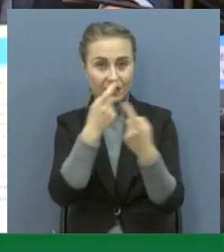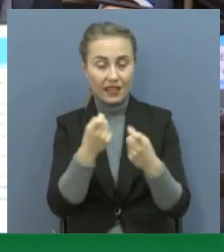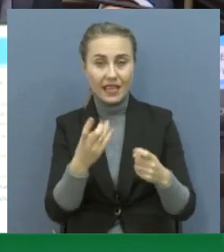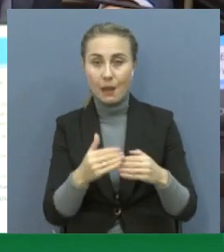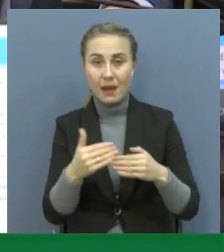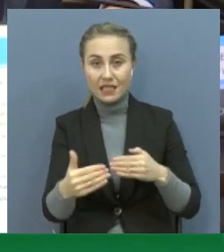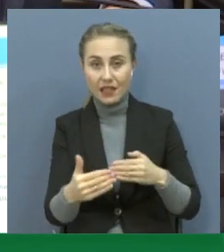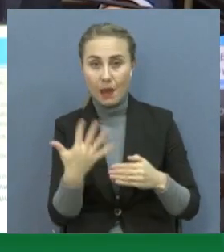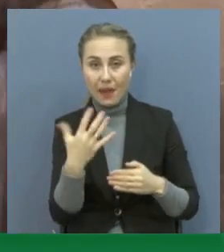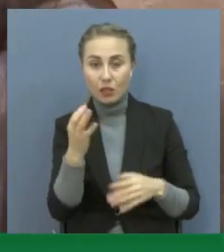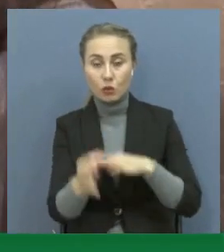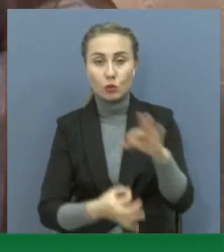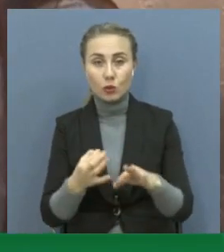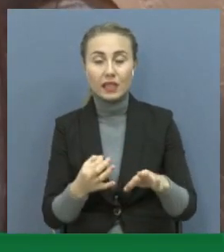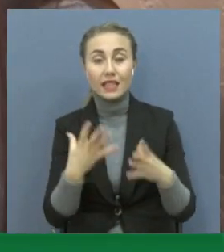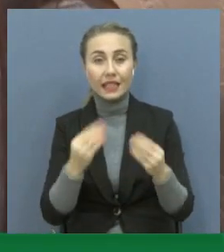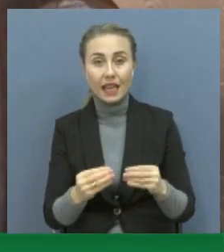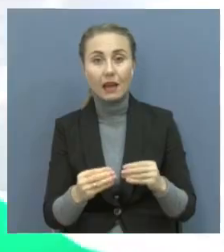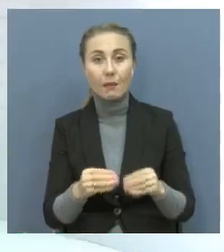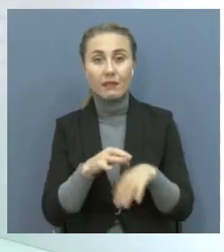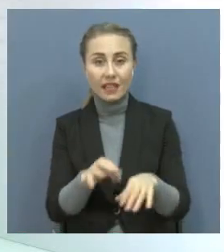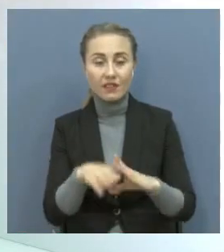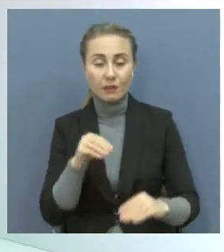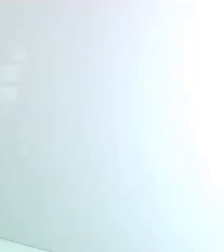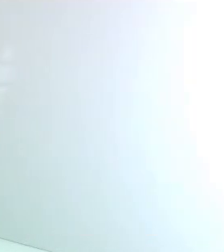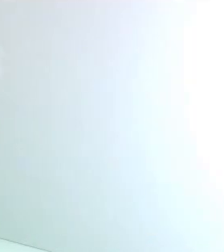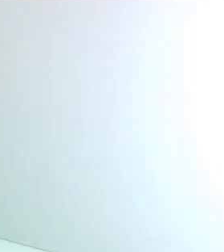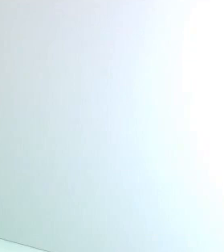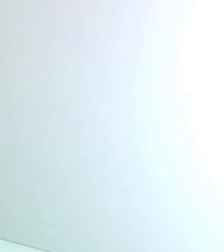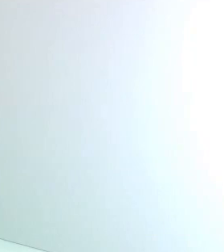позднее 5 суток со дня проведения выборов.